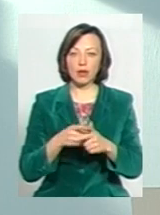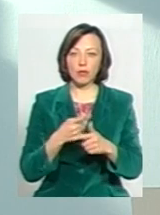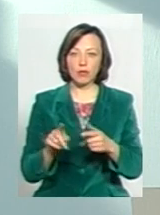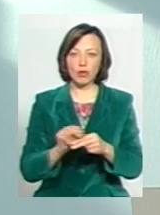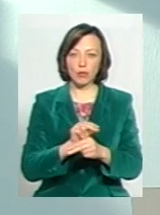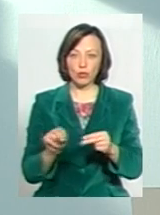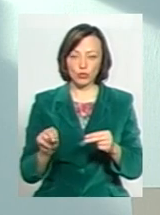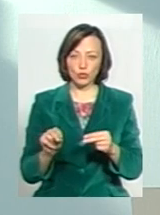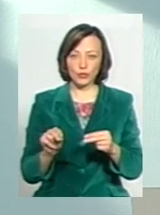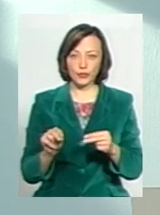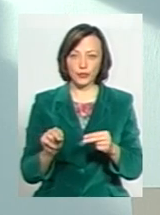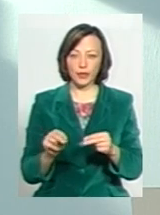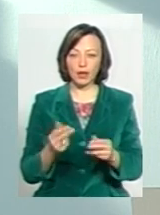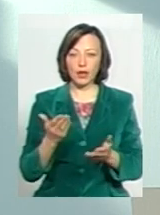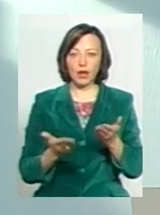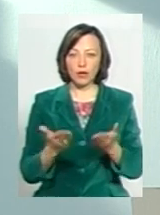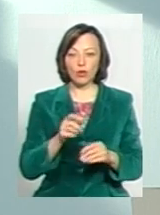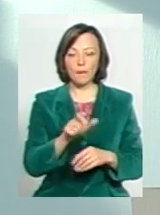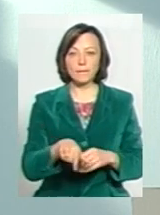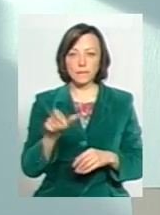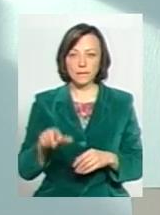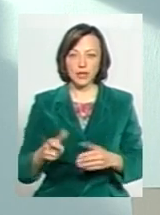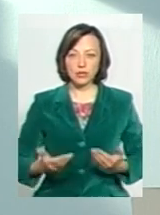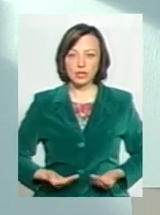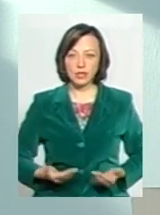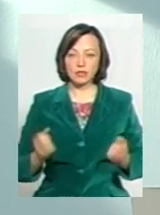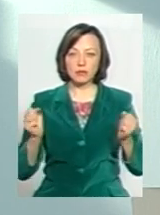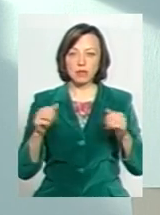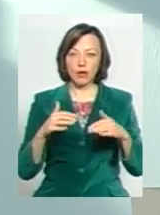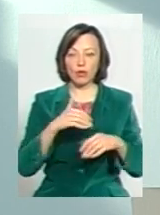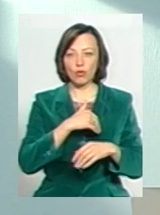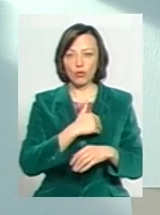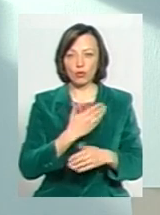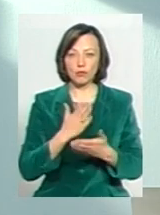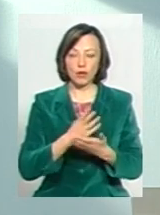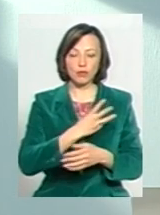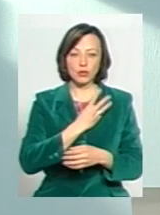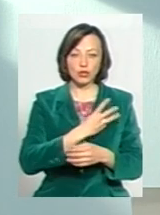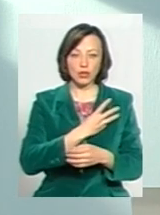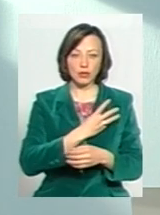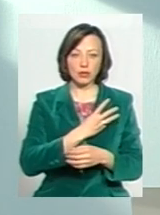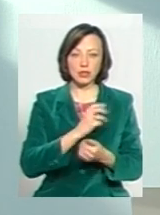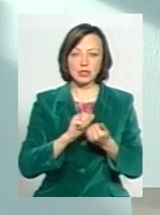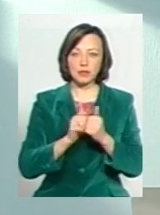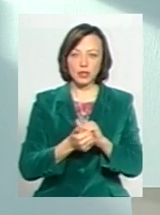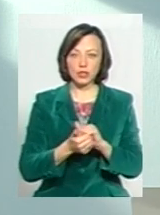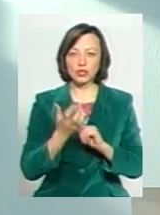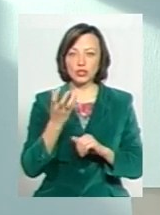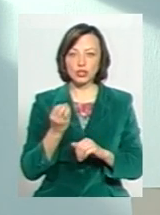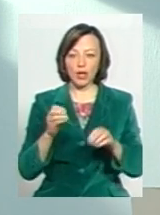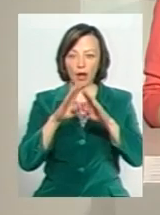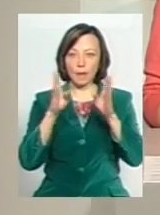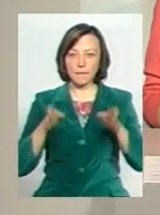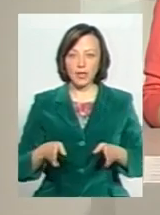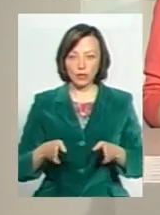ремонту. Якщо ж мешканці збираються, там, хочуть, мають бажання замінити ще й кабіну